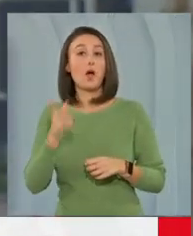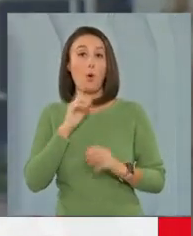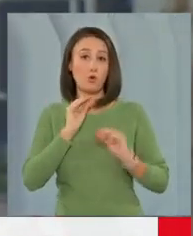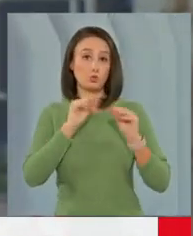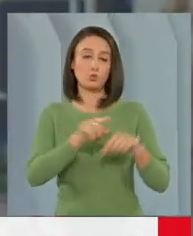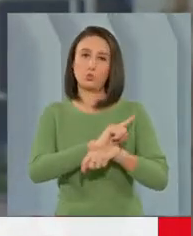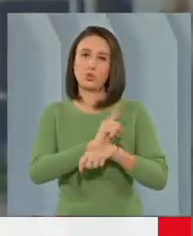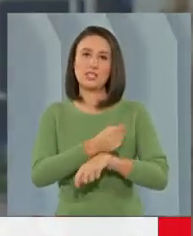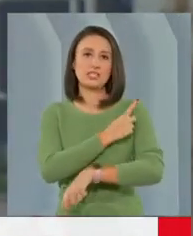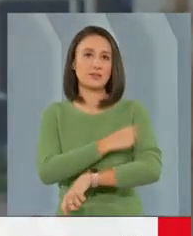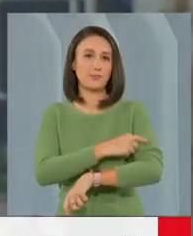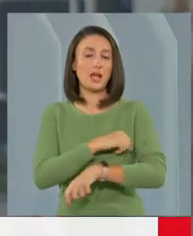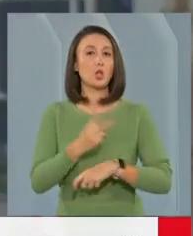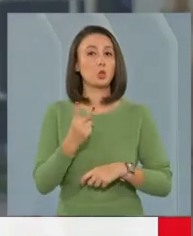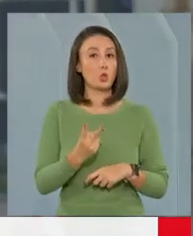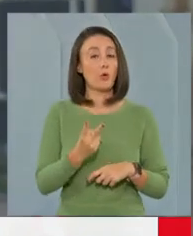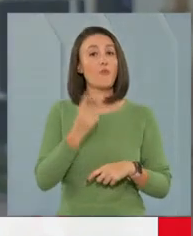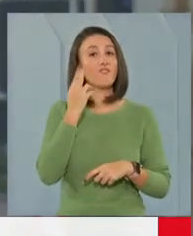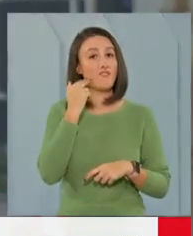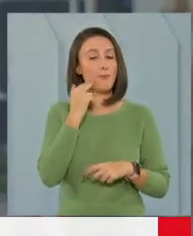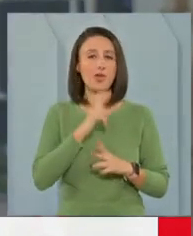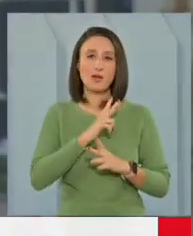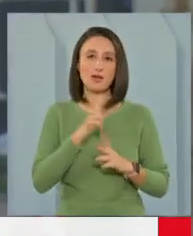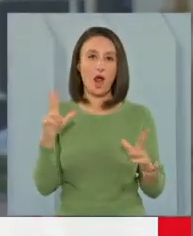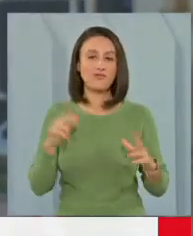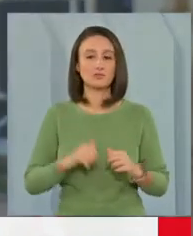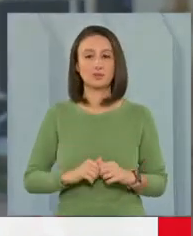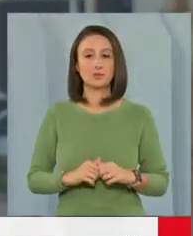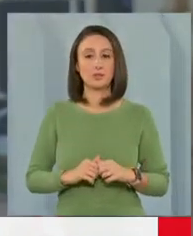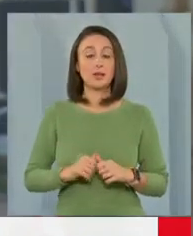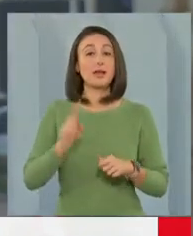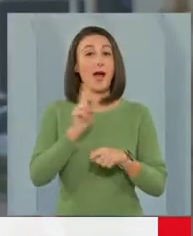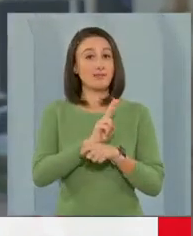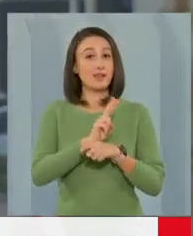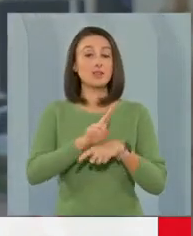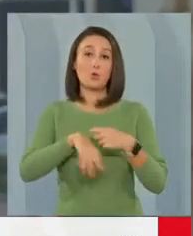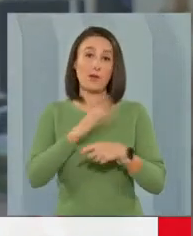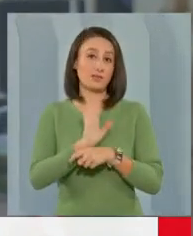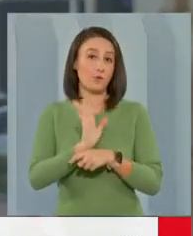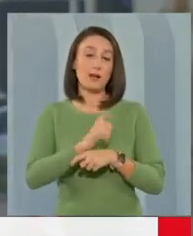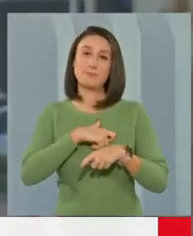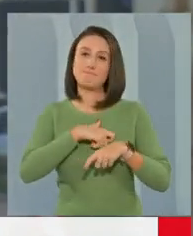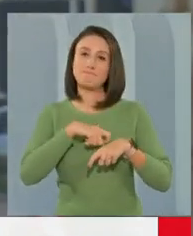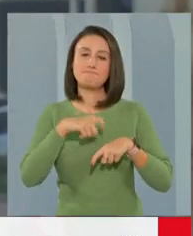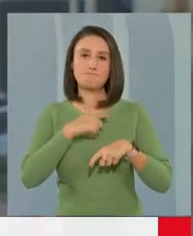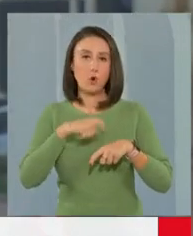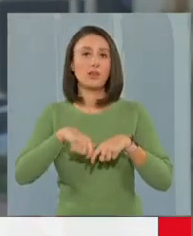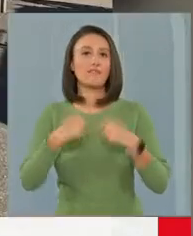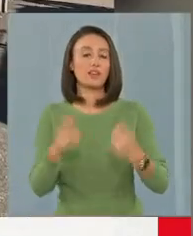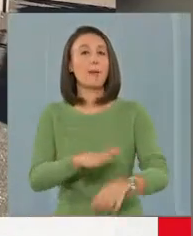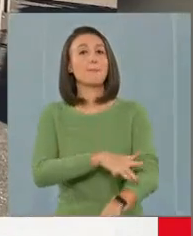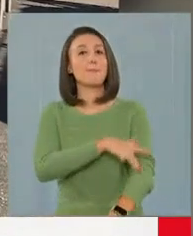ajuns de urgență la spital doi din trei două femei în stare foarte gravă atenție sunt detalii care vă pot afecta emoțional